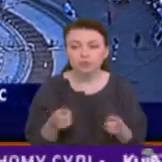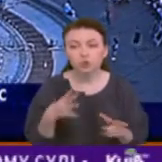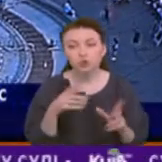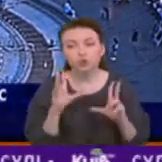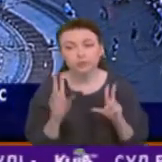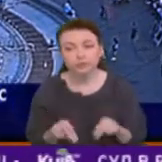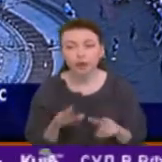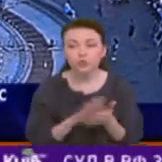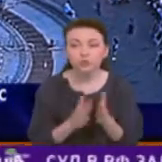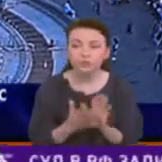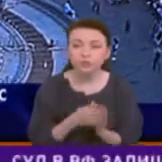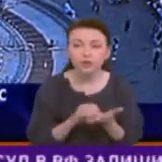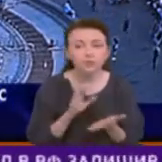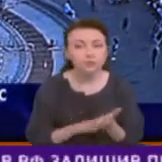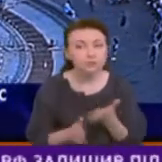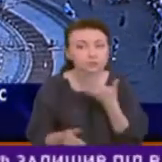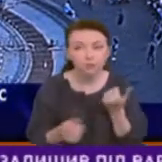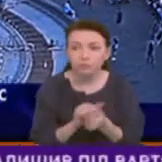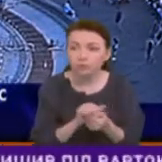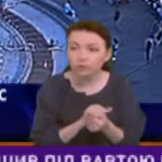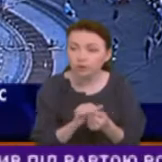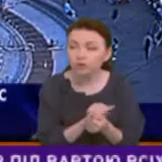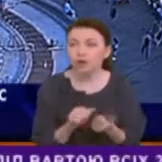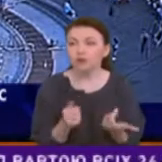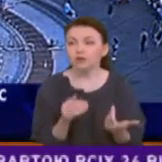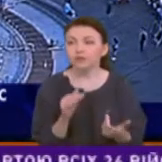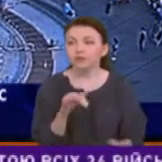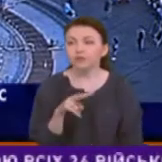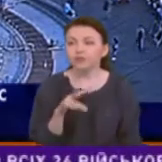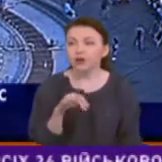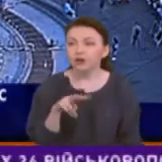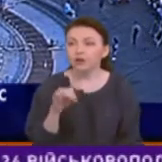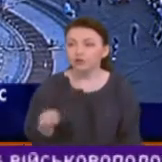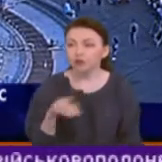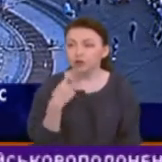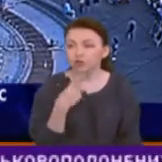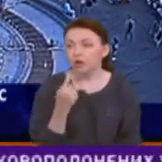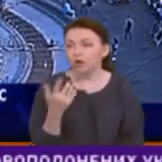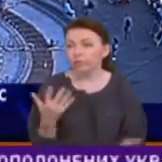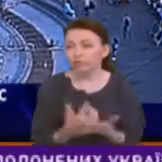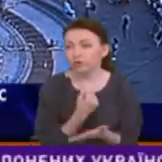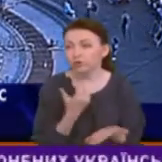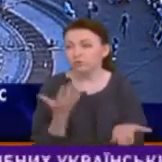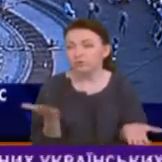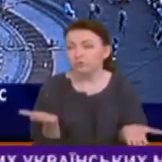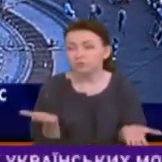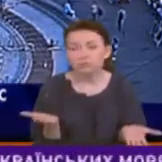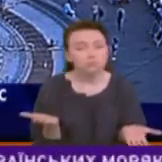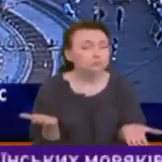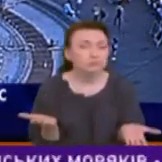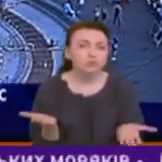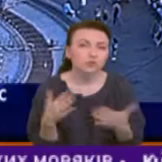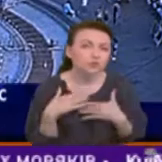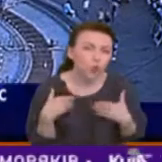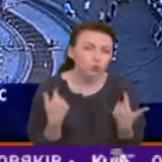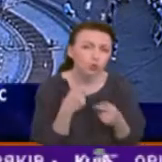щось домовлялися, не зафіксувавши на папері, як каже Філарет. І, по суті, його... не хочу